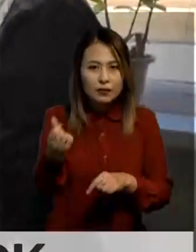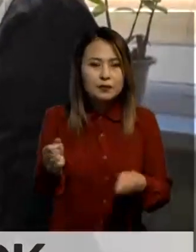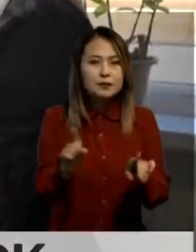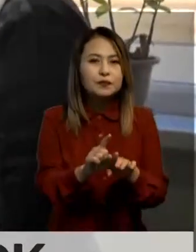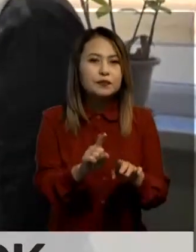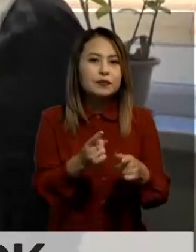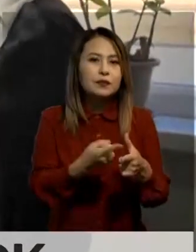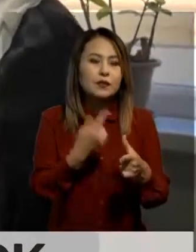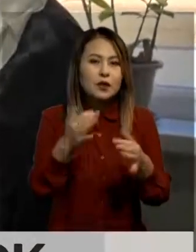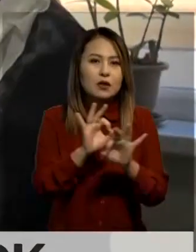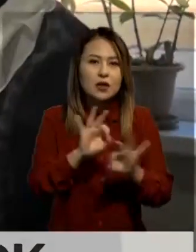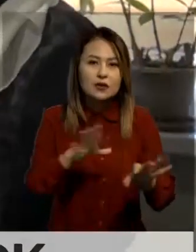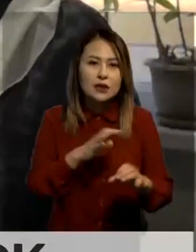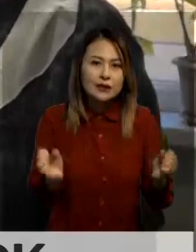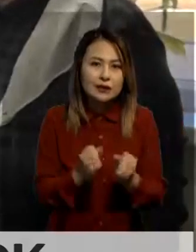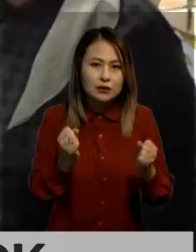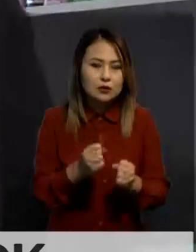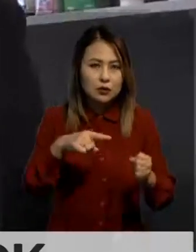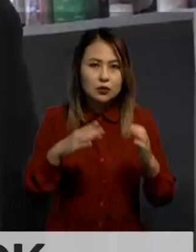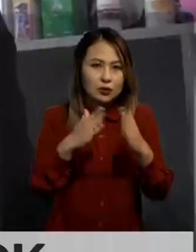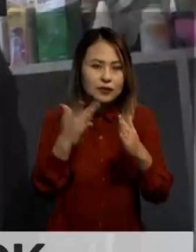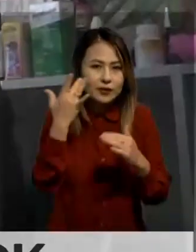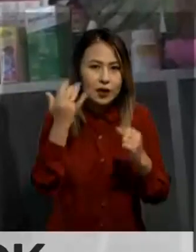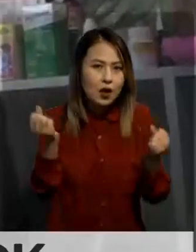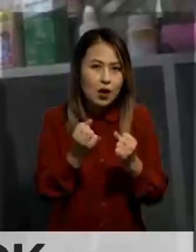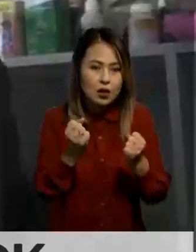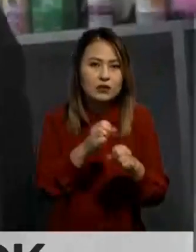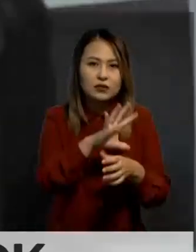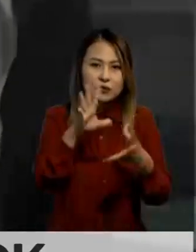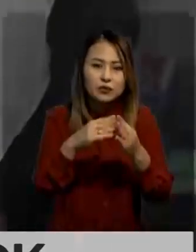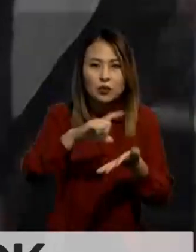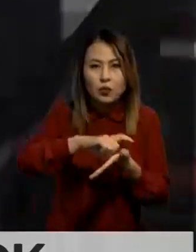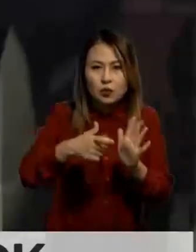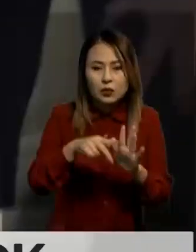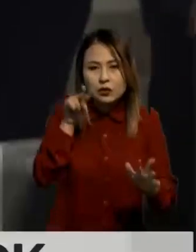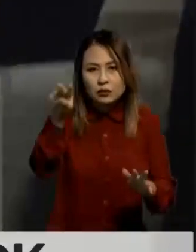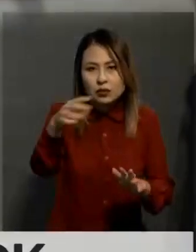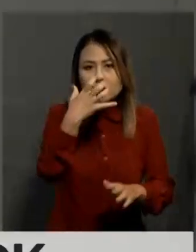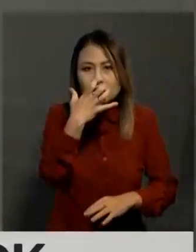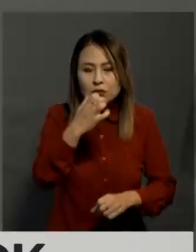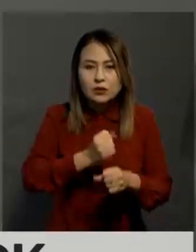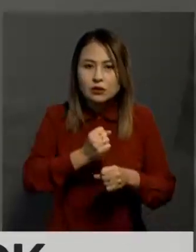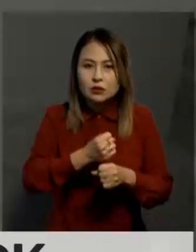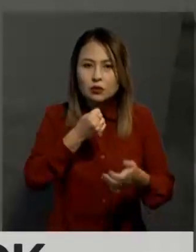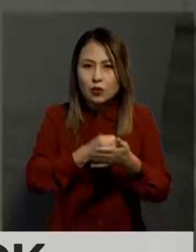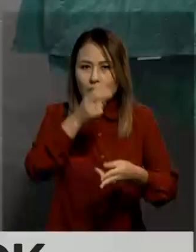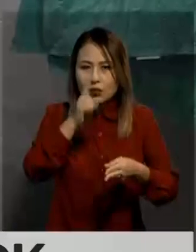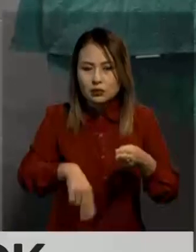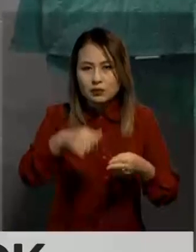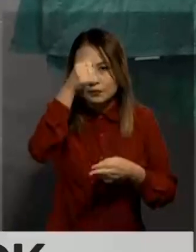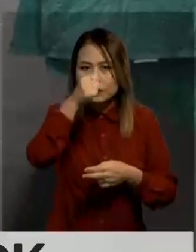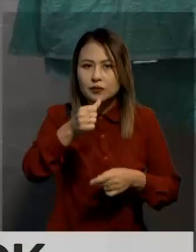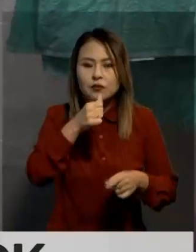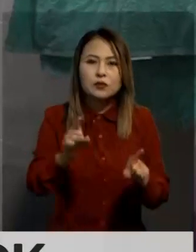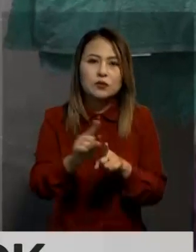Самиға Патшағұлованың айтуынша қыста үйі жылымайды. Бала немересі тоңбау үшін барлық бөлмеде электр пеш қосып отыр. Ай соңында тоққа рахатын